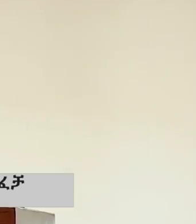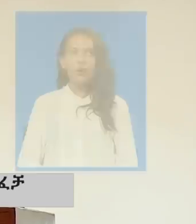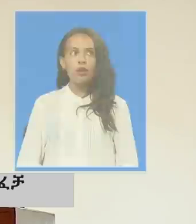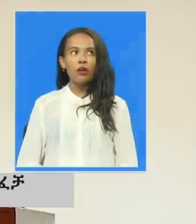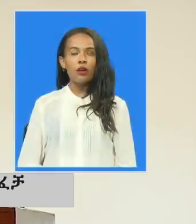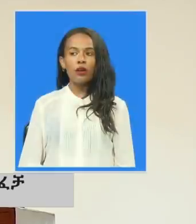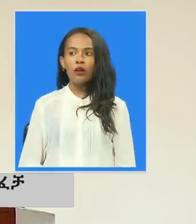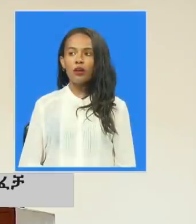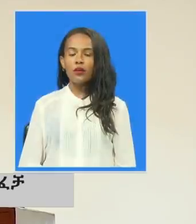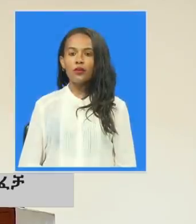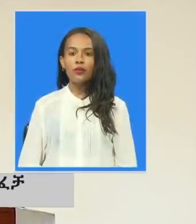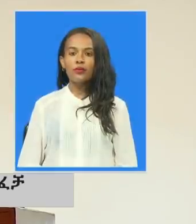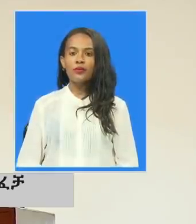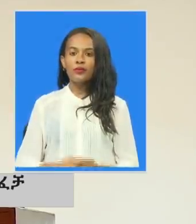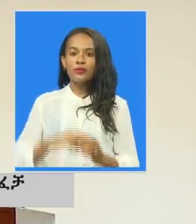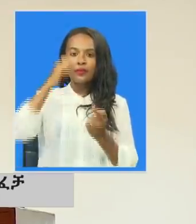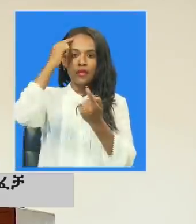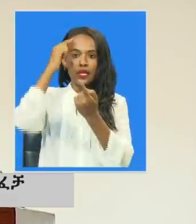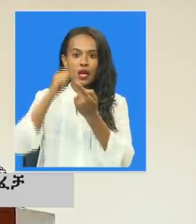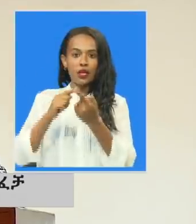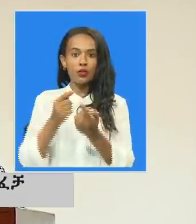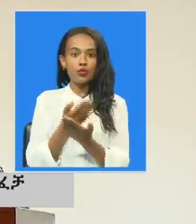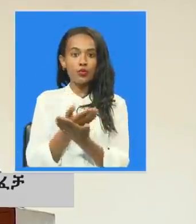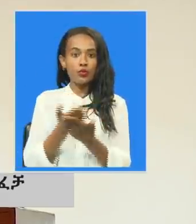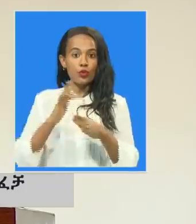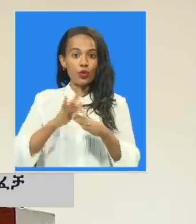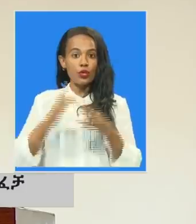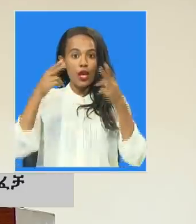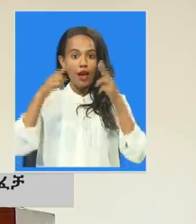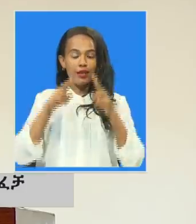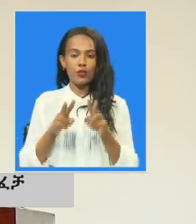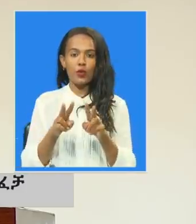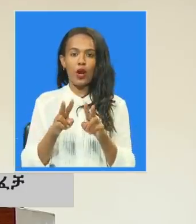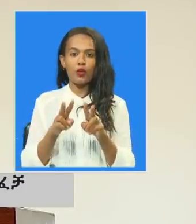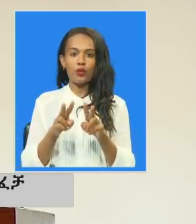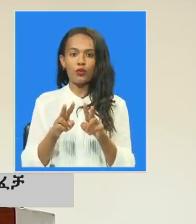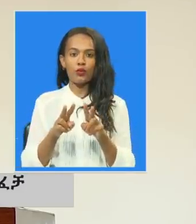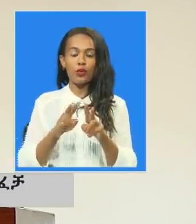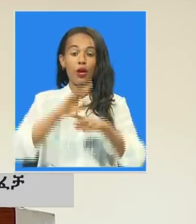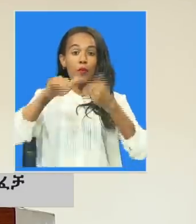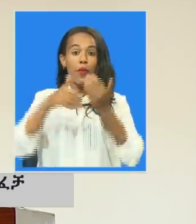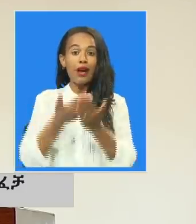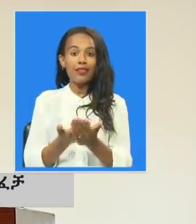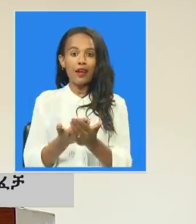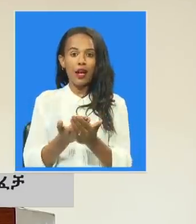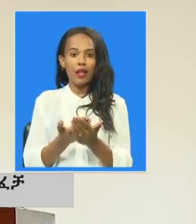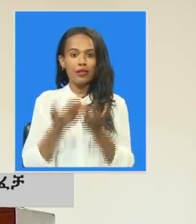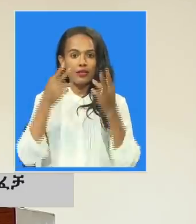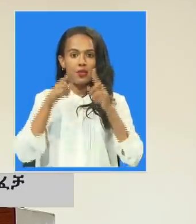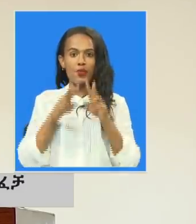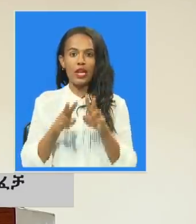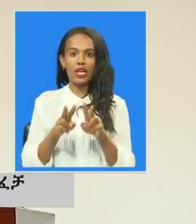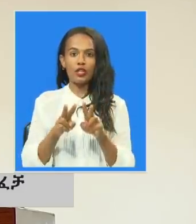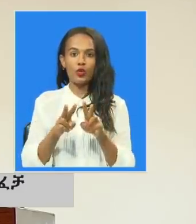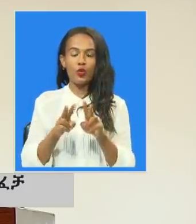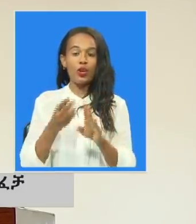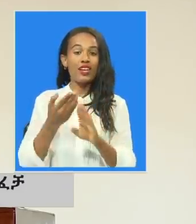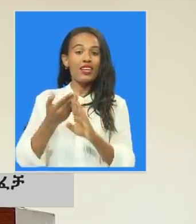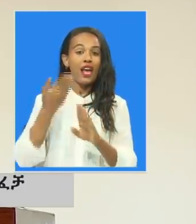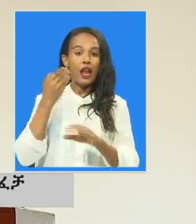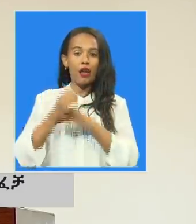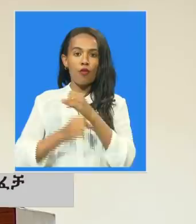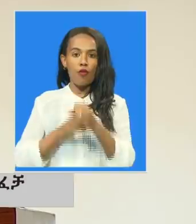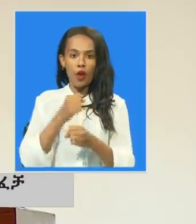ለማከናወን የታቀዱትን ጉዳዮች ላይ አተኩራለሁ። በአጠቃላይ ስንመለከተው ያለፈው